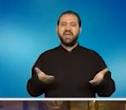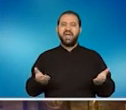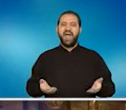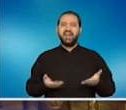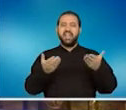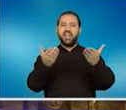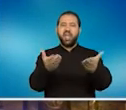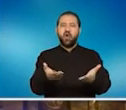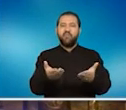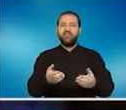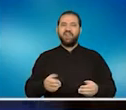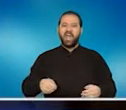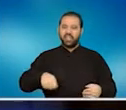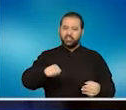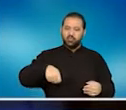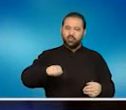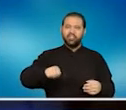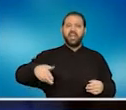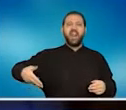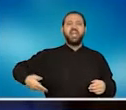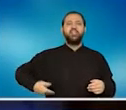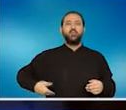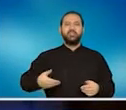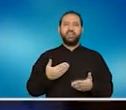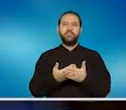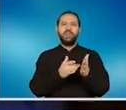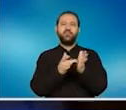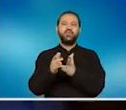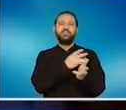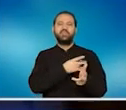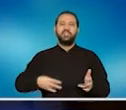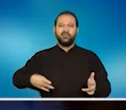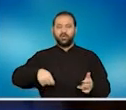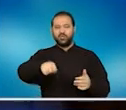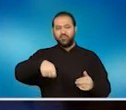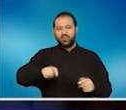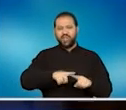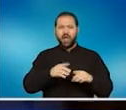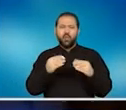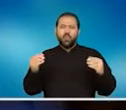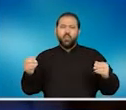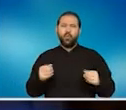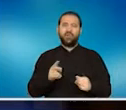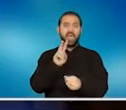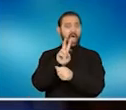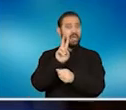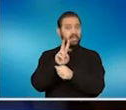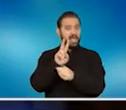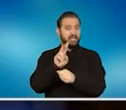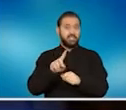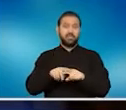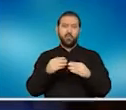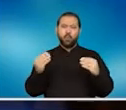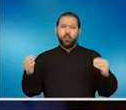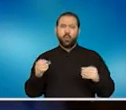care îi le oferea slujirea liturgică. Slujea cu foarte multă atenție și cu